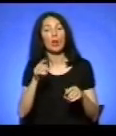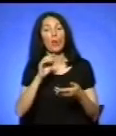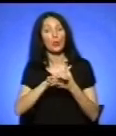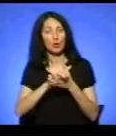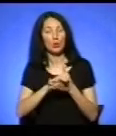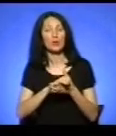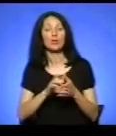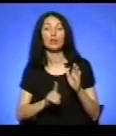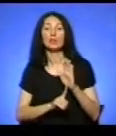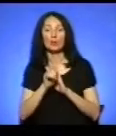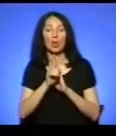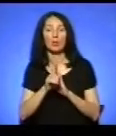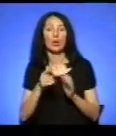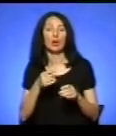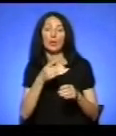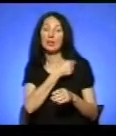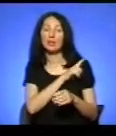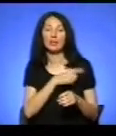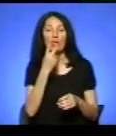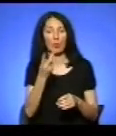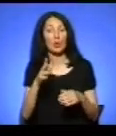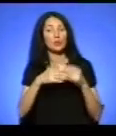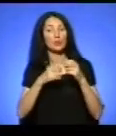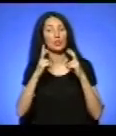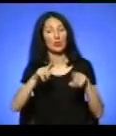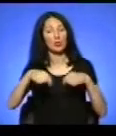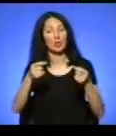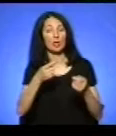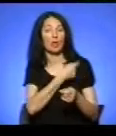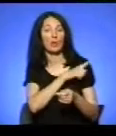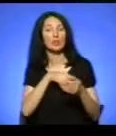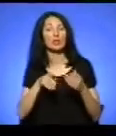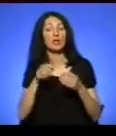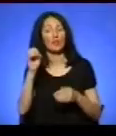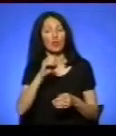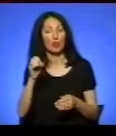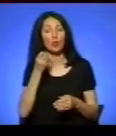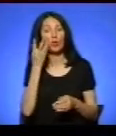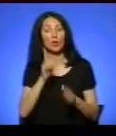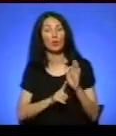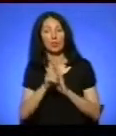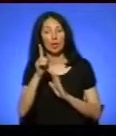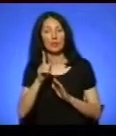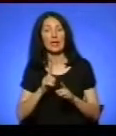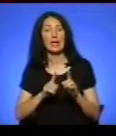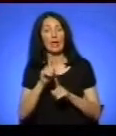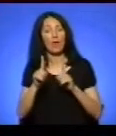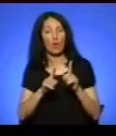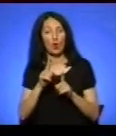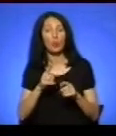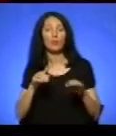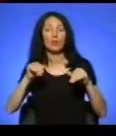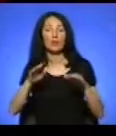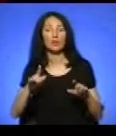специфіку надання медичної допомоги у Європі. Коли ж почалися реформи в Україні, вирішив створити власний кабінет сімейного лікаря у